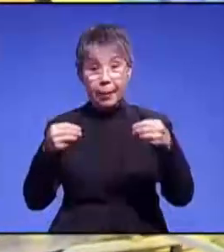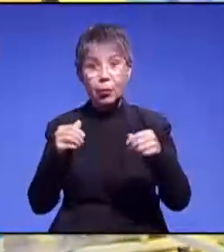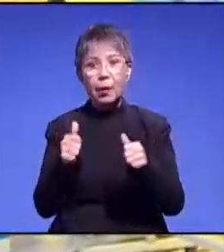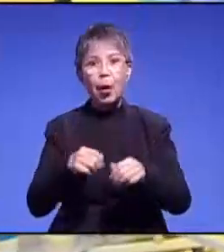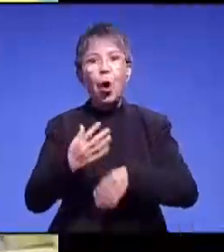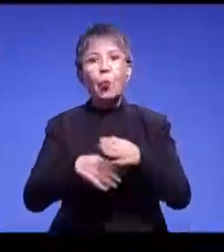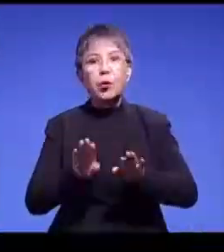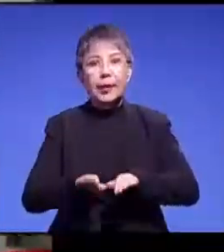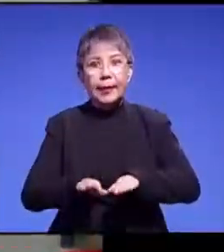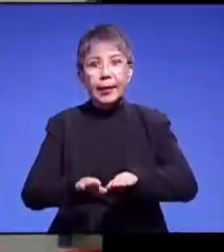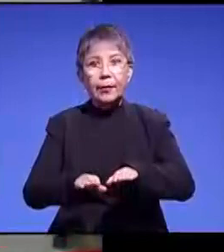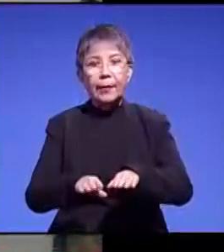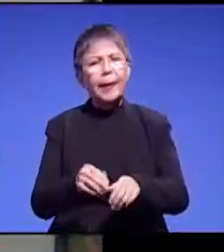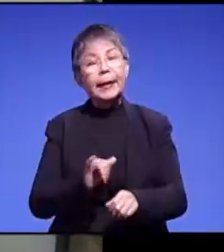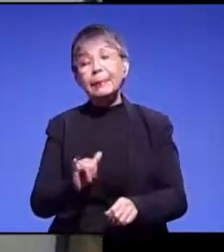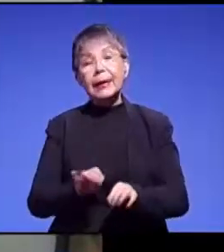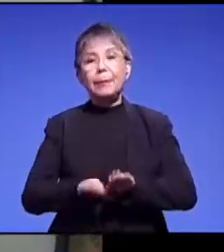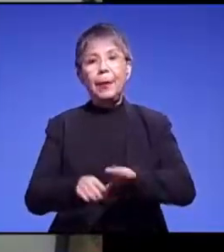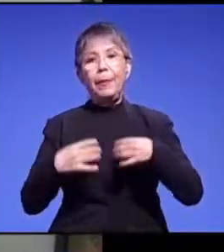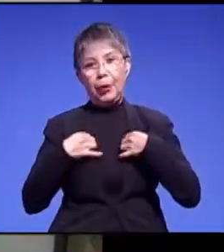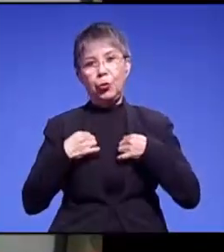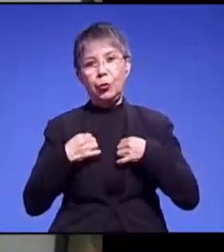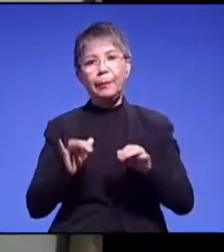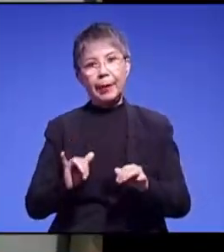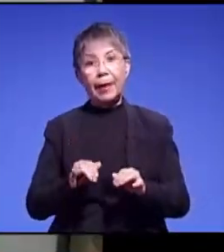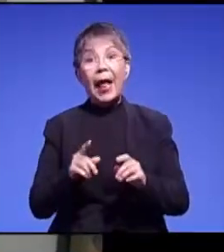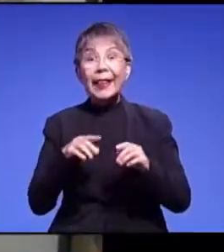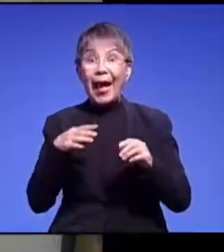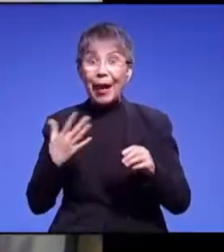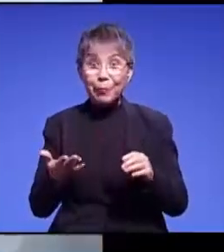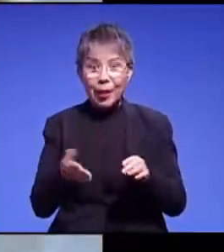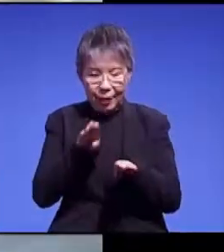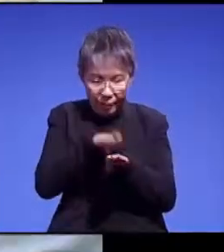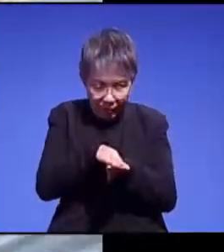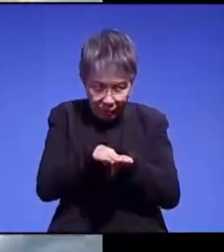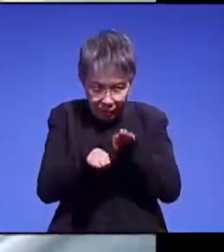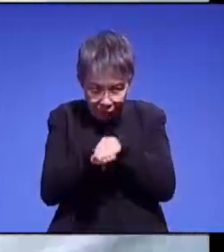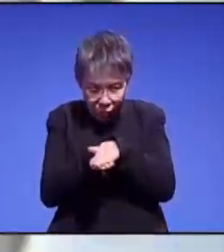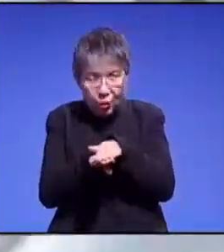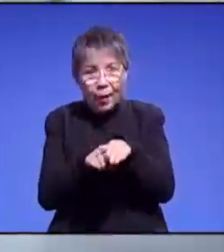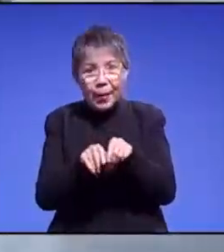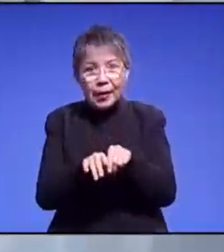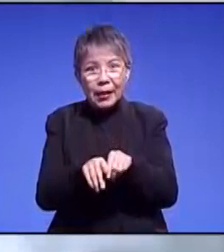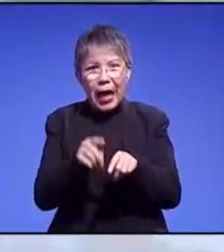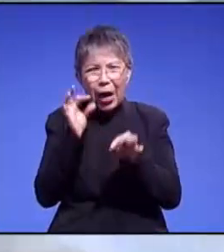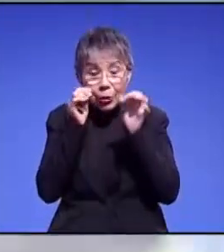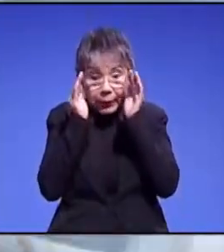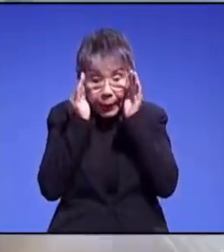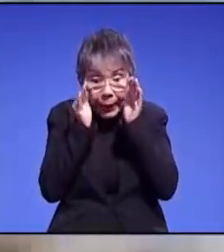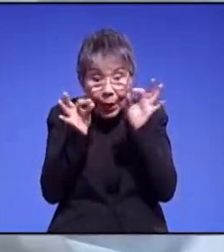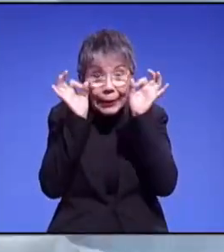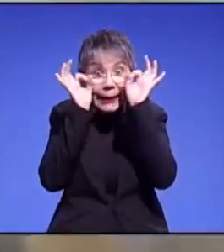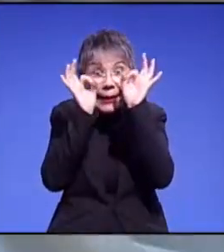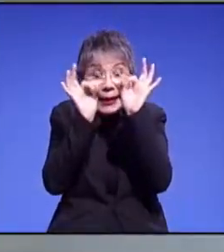Proses penjahitannya mirip dengan menjahit pakaian pada umumnya, namun dengan lapis jahitan yang lebih banyak dan ekstra teliti.